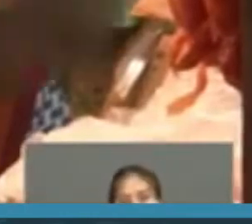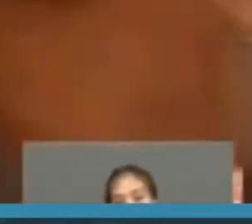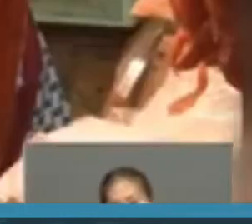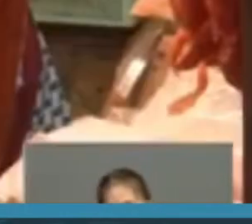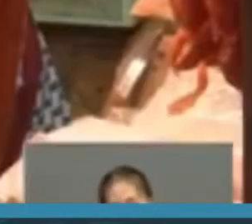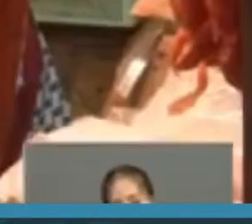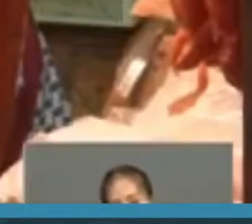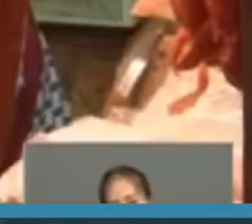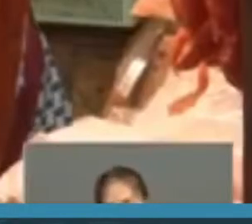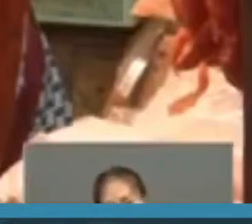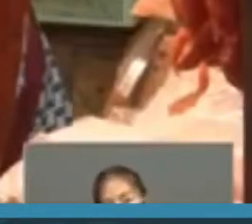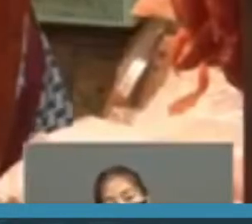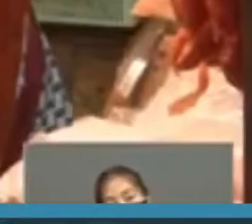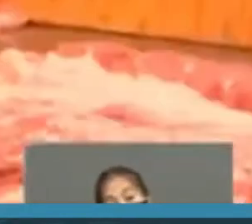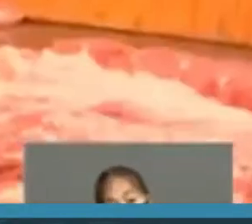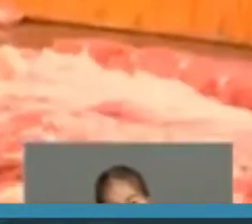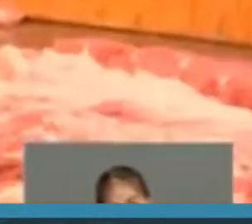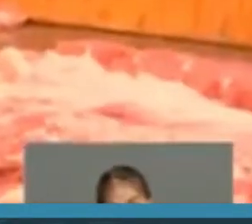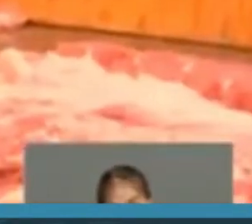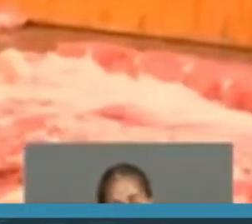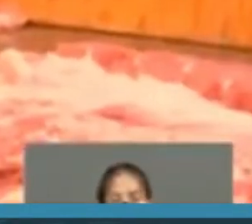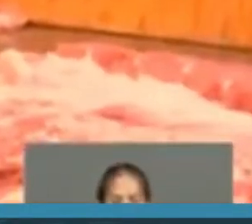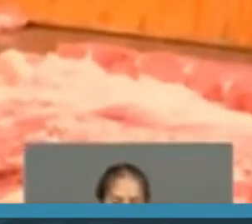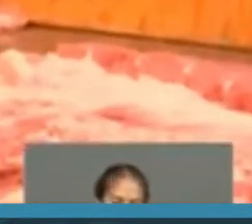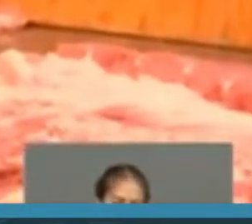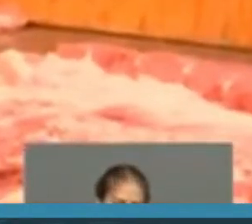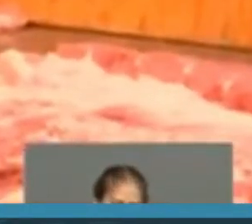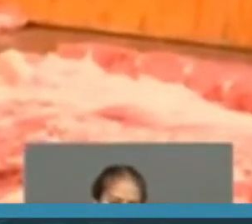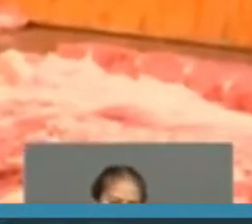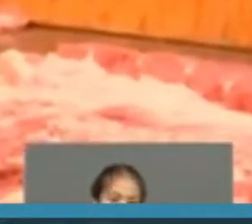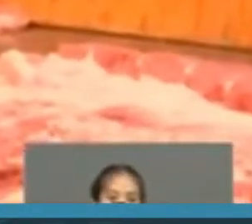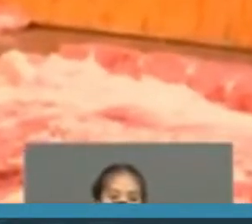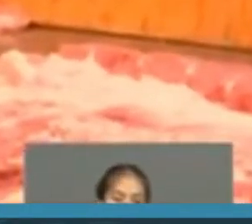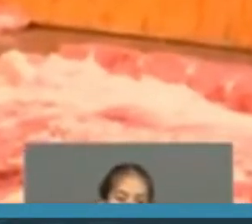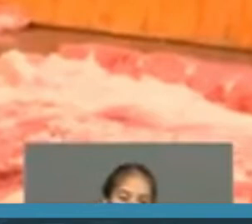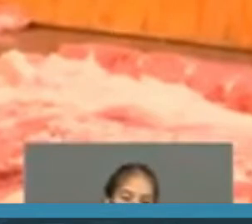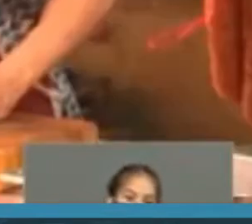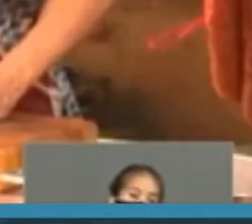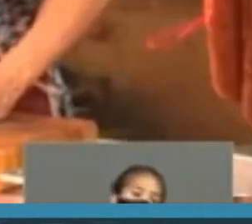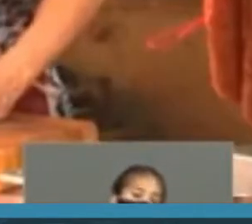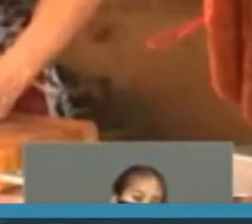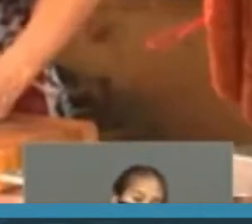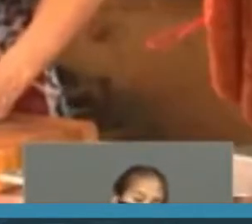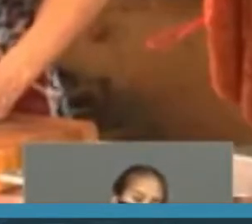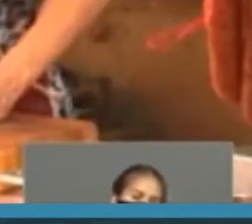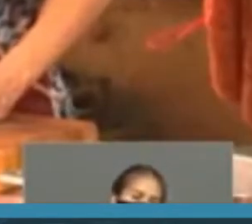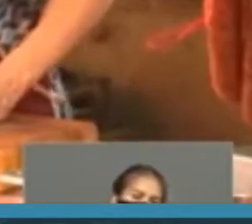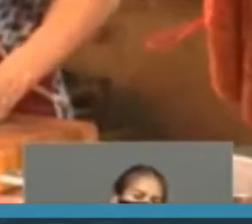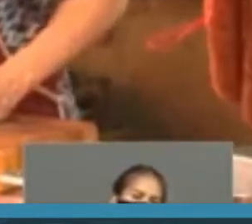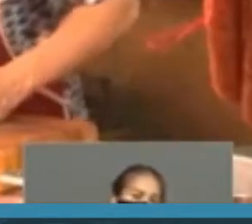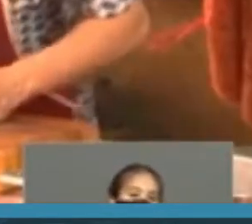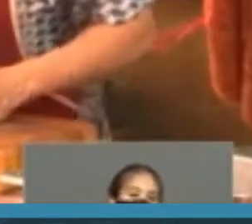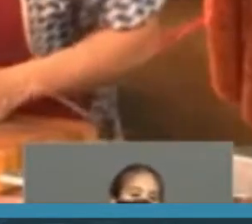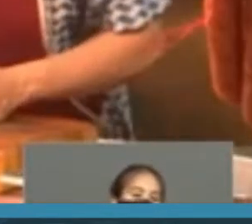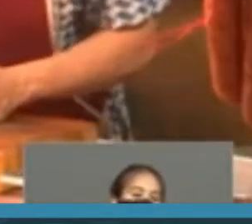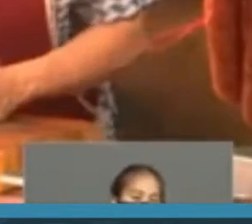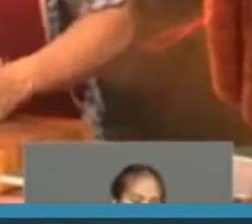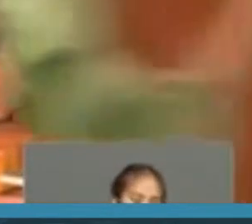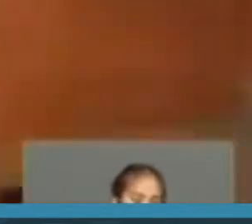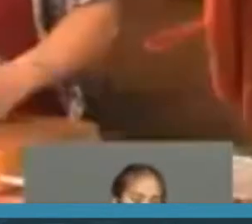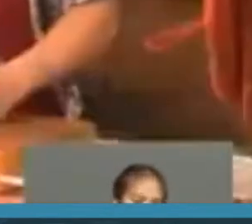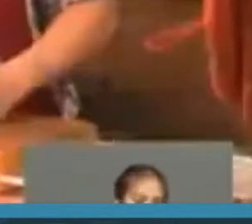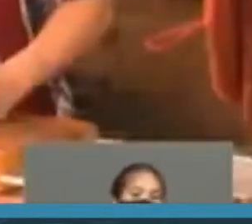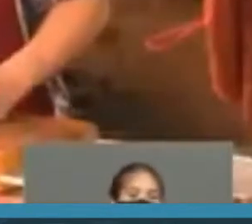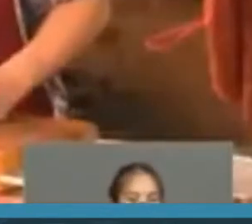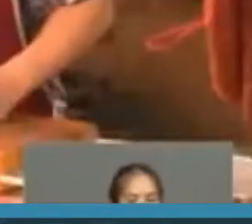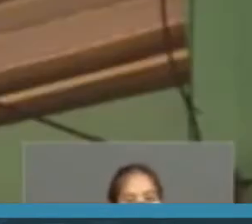ไว้ล่วงหน้าหรือทยอยเติมเงินในช่วงเวลาต่างๆได้ตลอด24ชั่วโมงและสามารถทยอยใช้จ่ายครั้งแรกได้ตั้งแต่วันที่1กันย